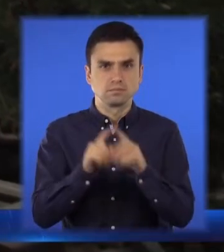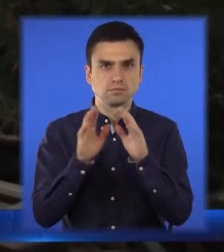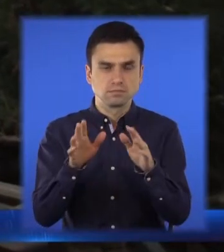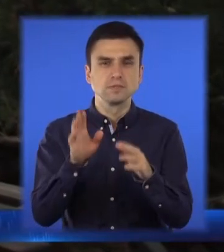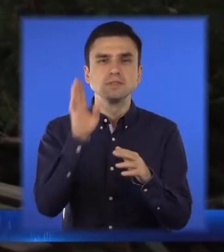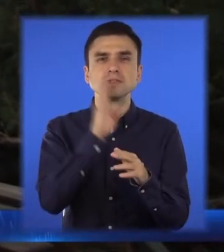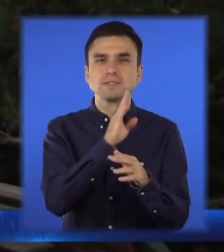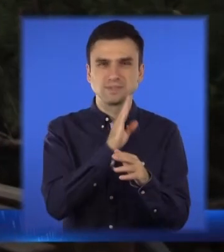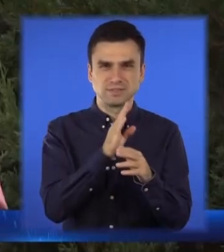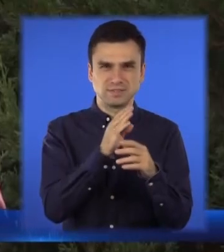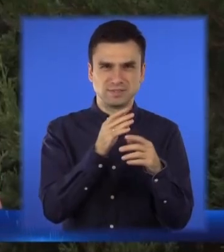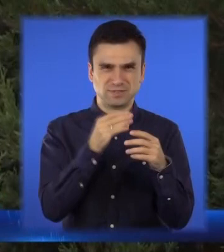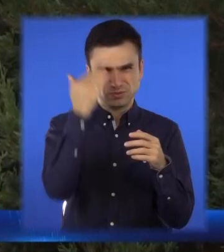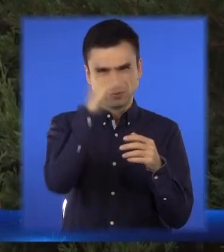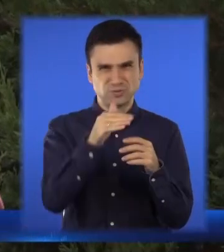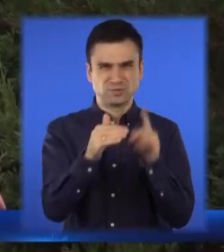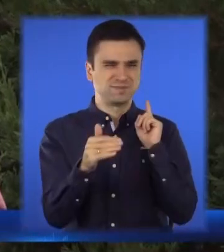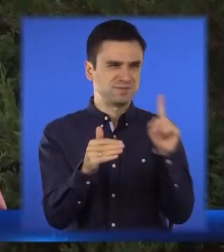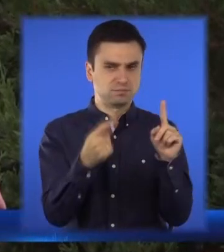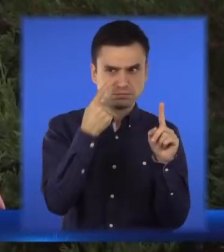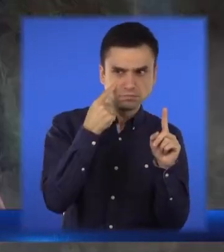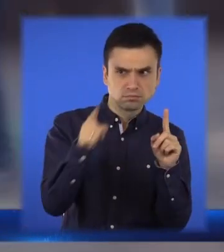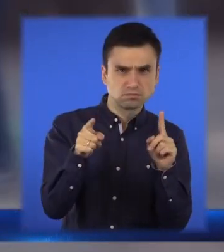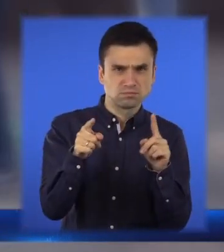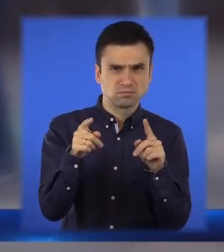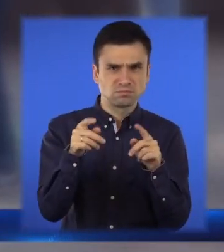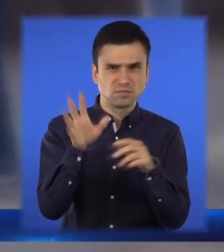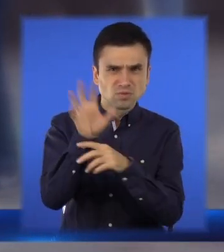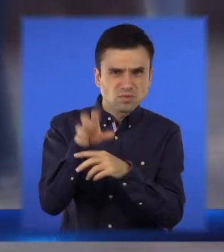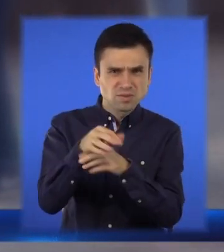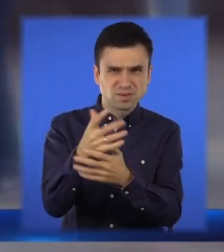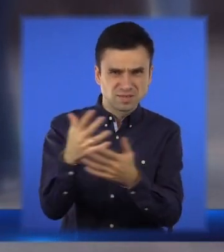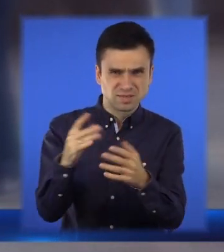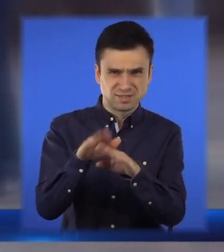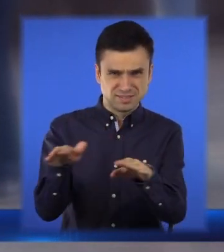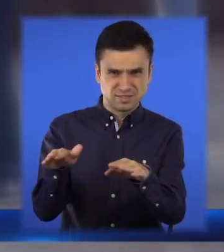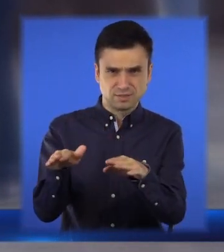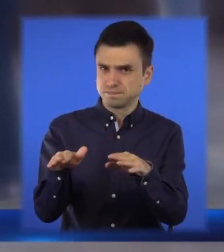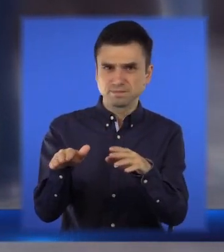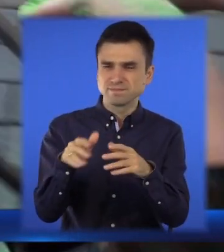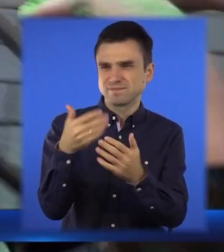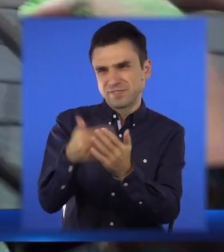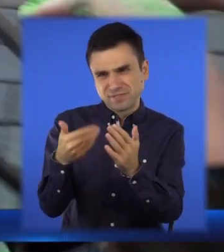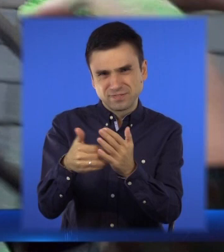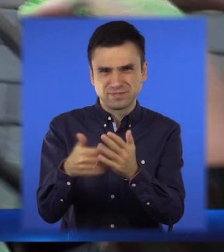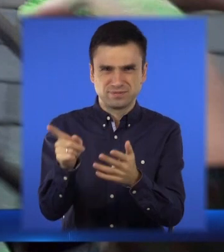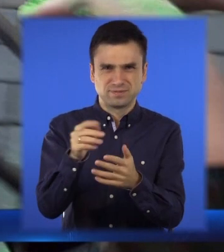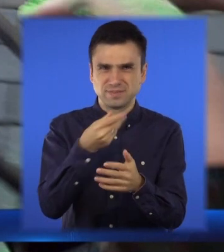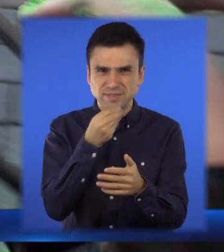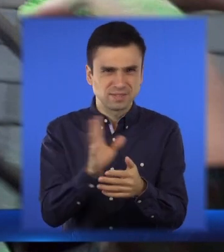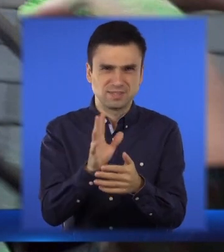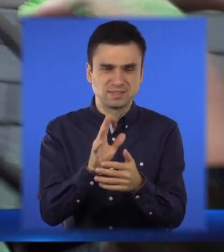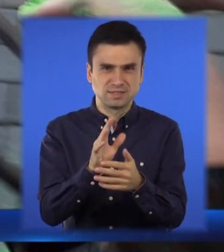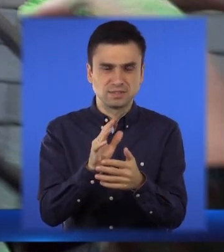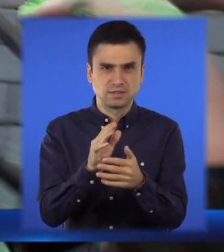Так закінчила спроба небайдужої жінки заступитись за хлопця, якого, за її словами, керівник танцювального колективу